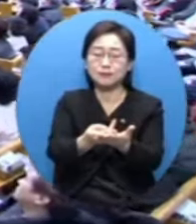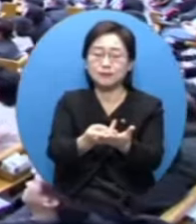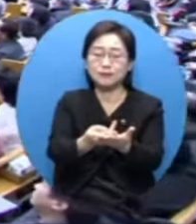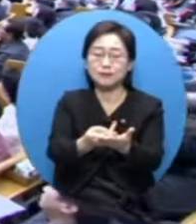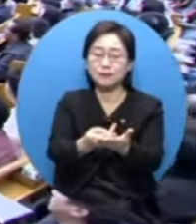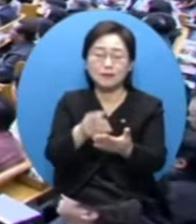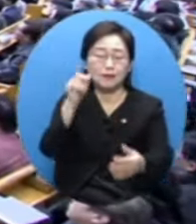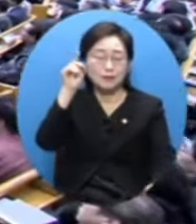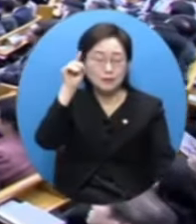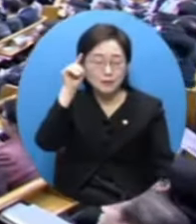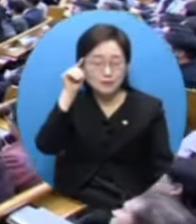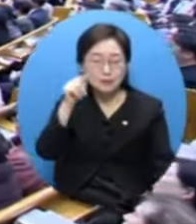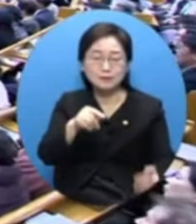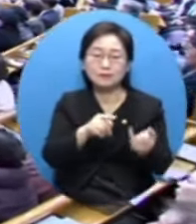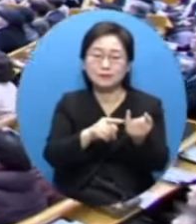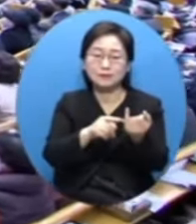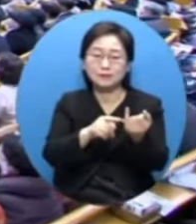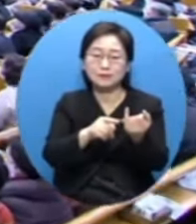매일같이 그가